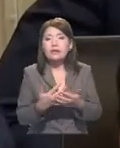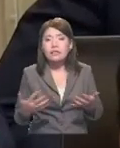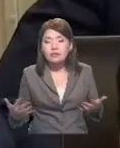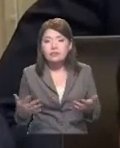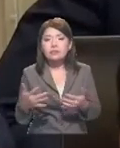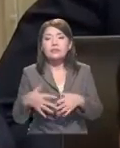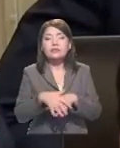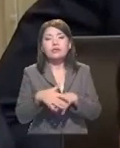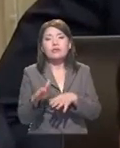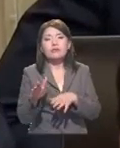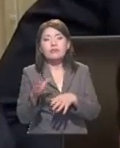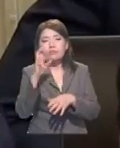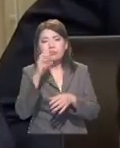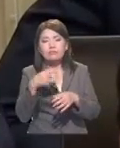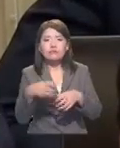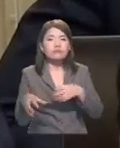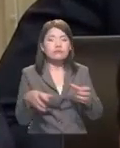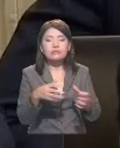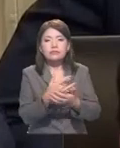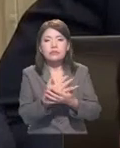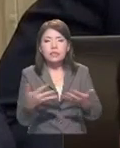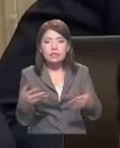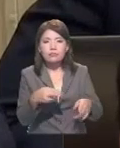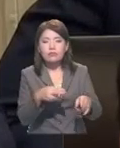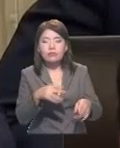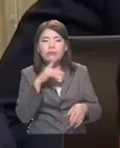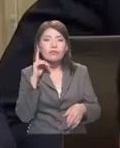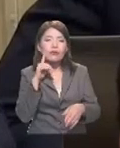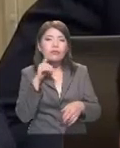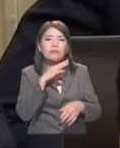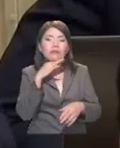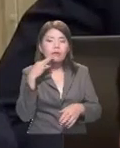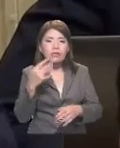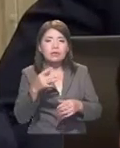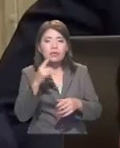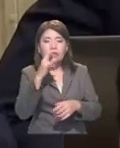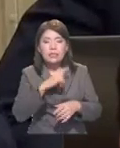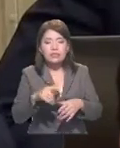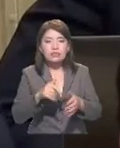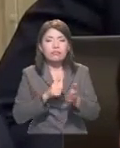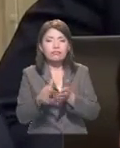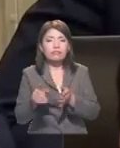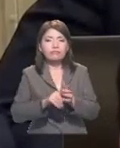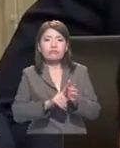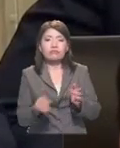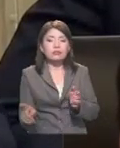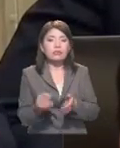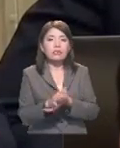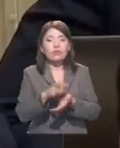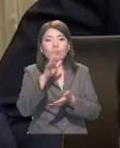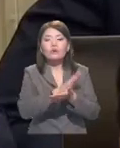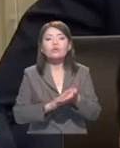елді екіге бөліп, мылтықсыз-ақ мыңдаған жастарымызды қазақтың қатарынан шығарып қана қоймай, ұлтты жою